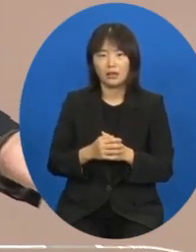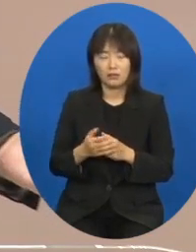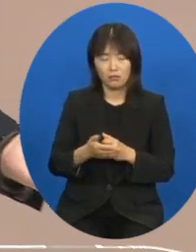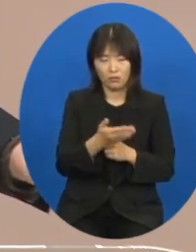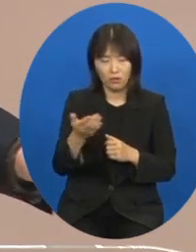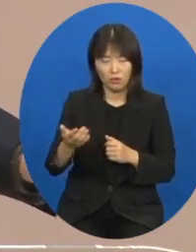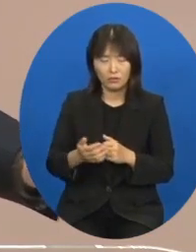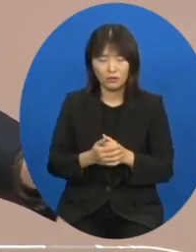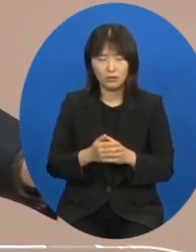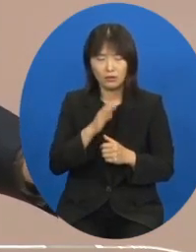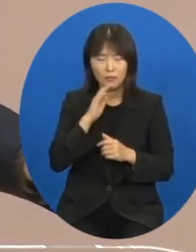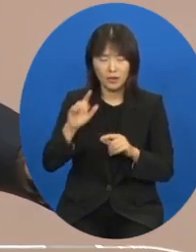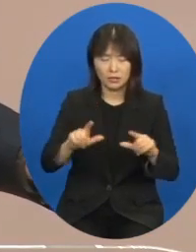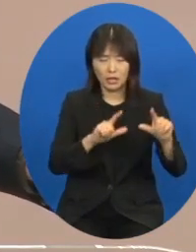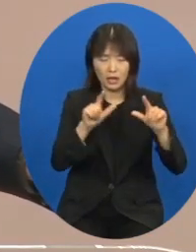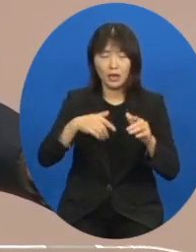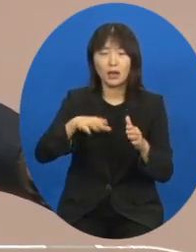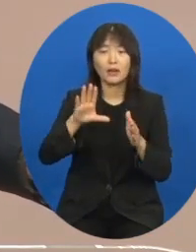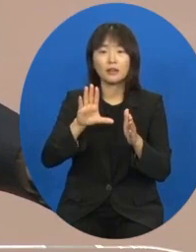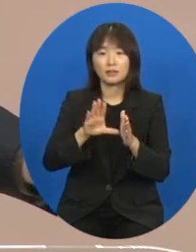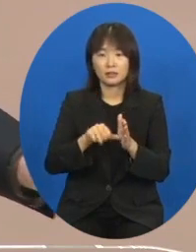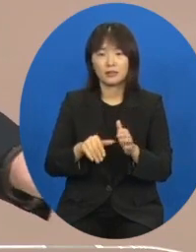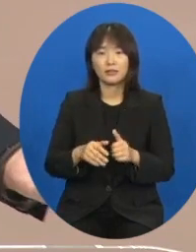여러분이 실제로 살아가는 동안에